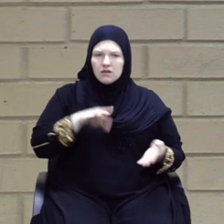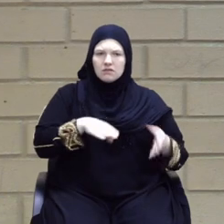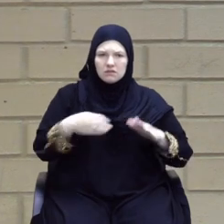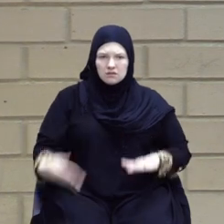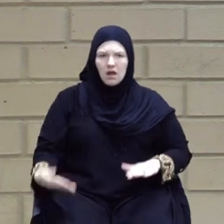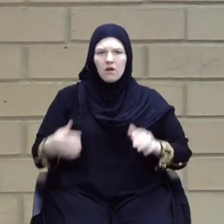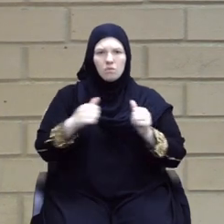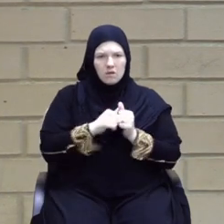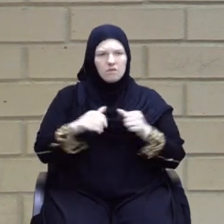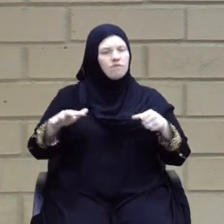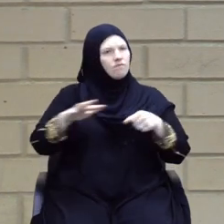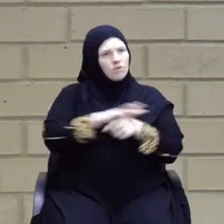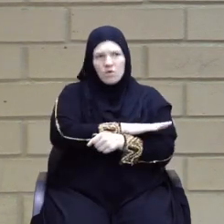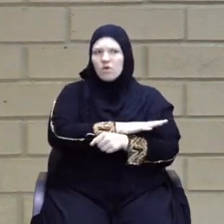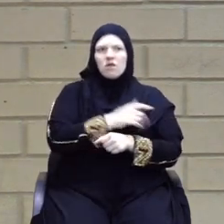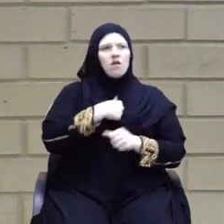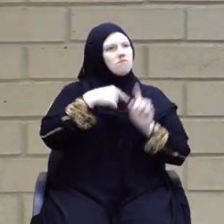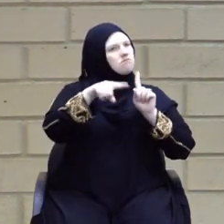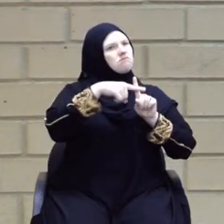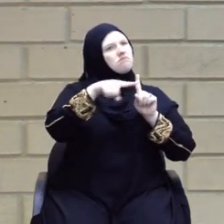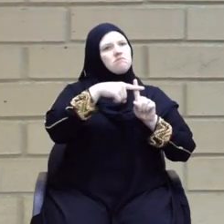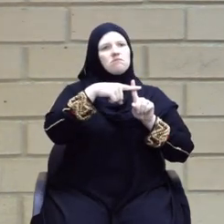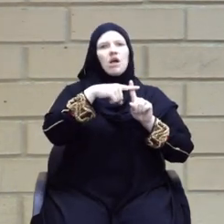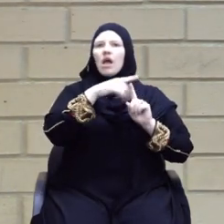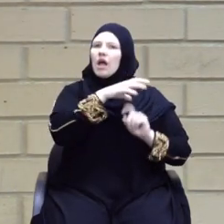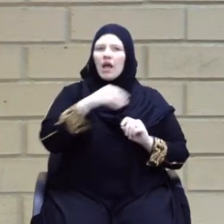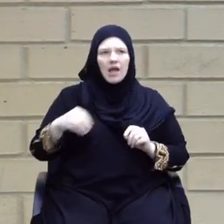الله العظيم لي ولكم فاستغفروه.